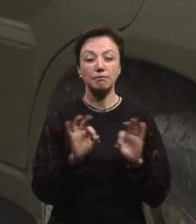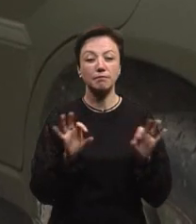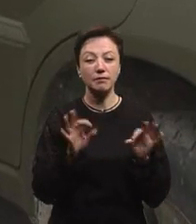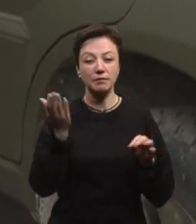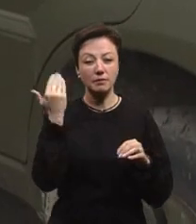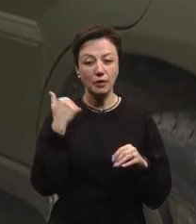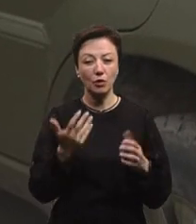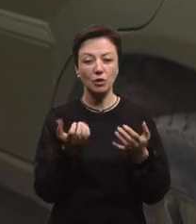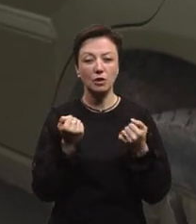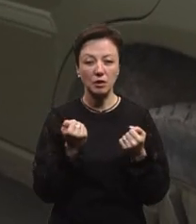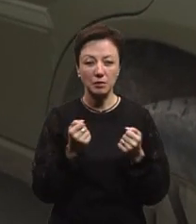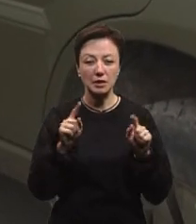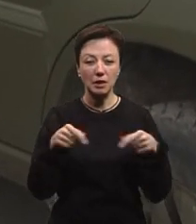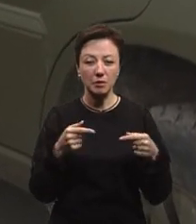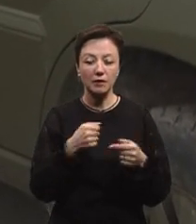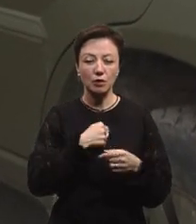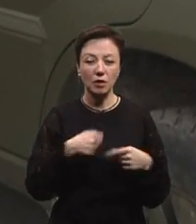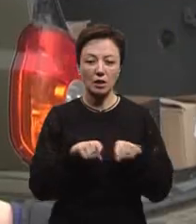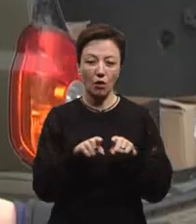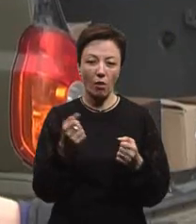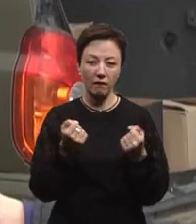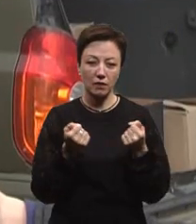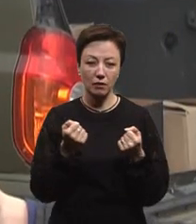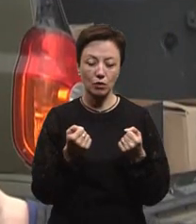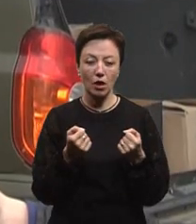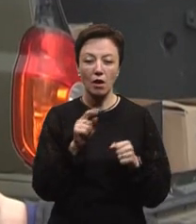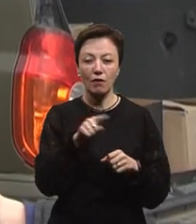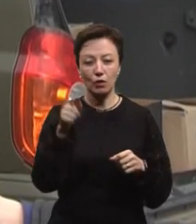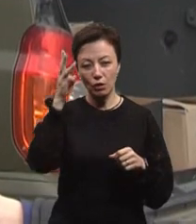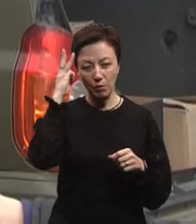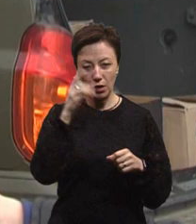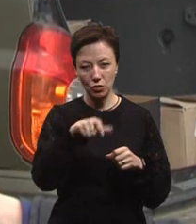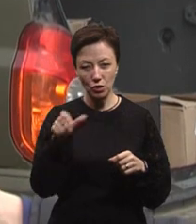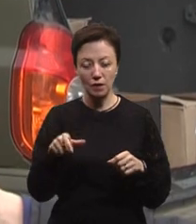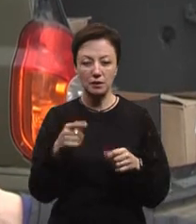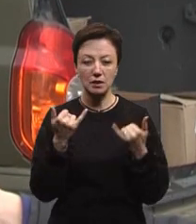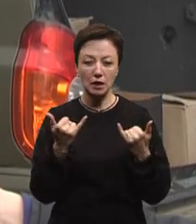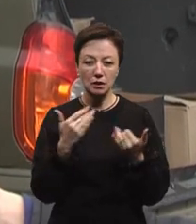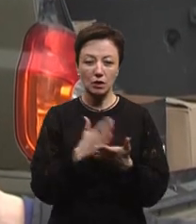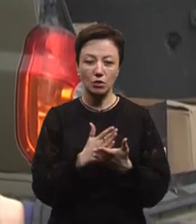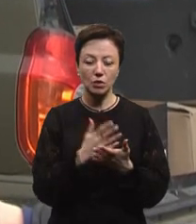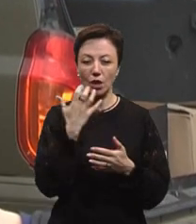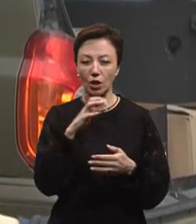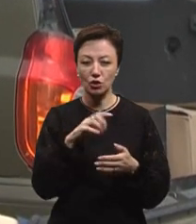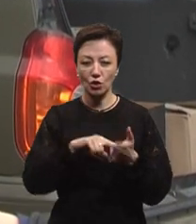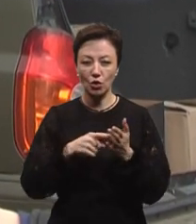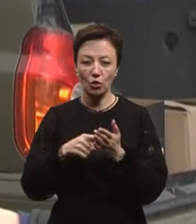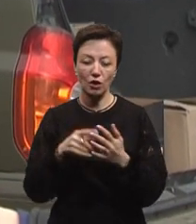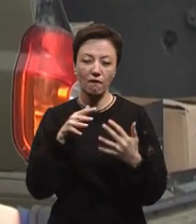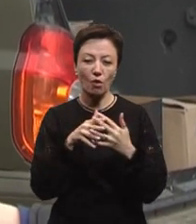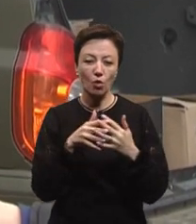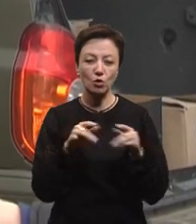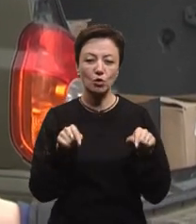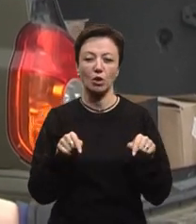тоді отримали черговий запит від військових на таку автівку в них хмельничани вони зараз знаходяться найгархічніших точках фронту